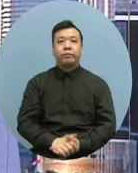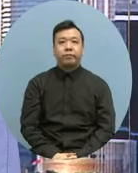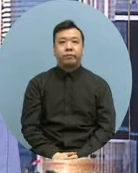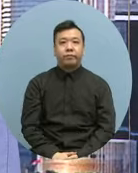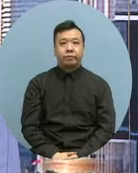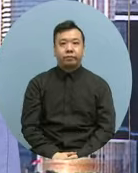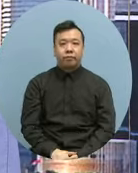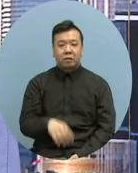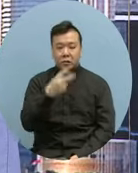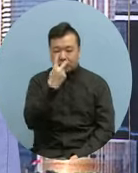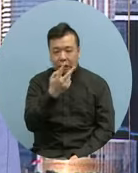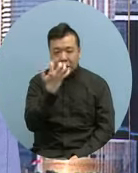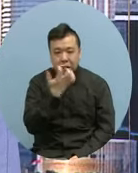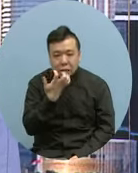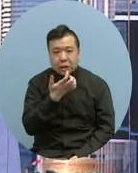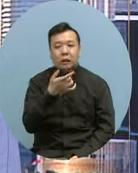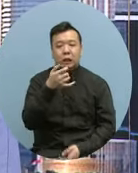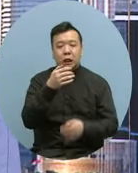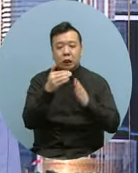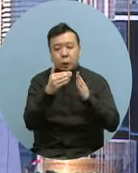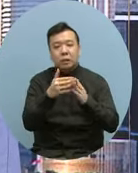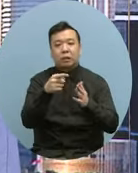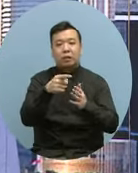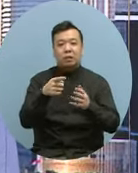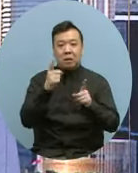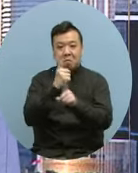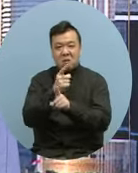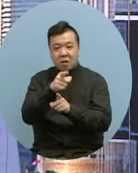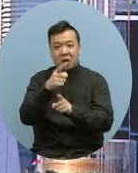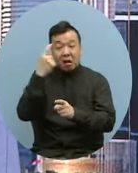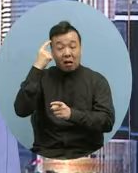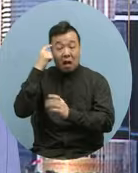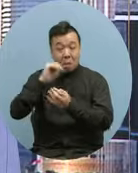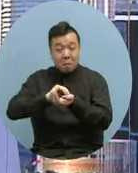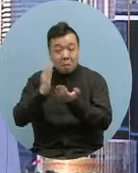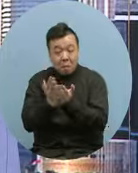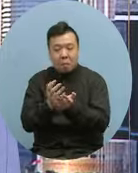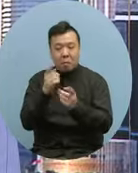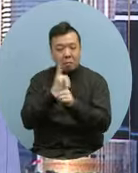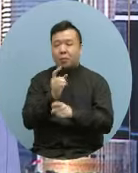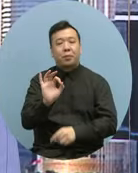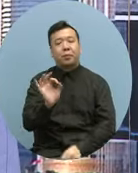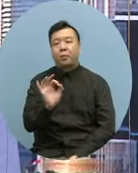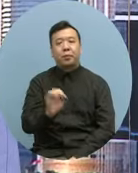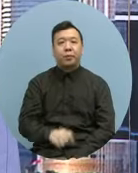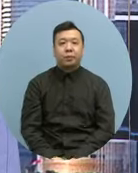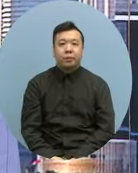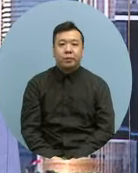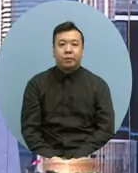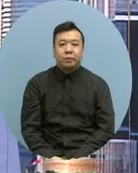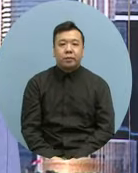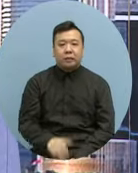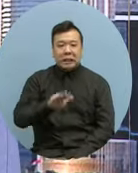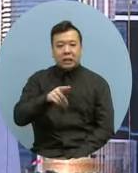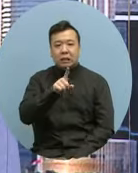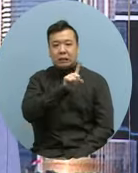巴基斯坦咧就去探親嘅。咁佢就冇接觸過一啲知道係確診嘅病人啦。咁但